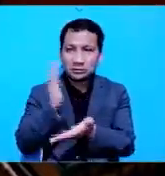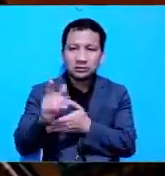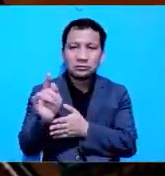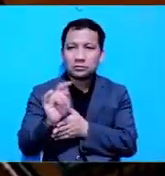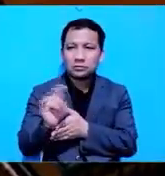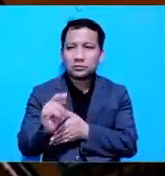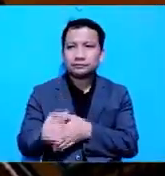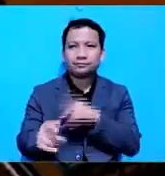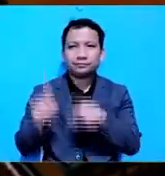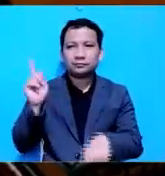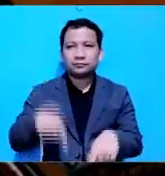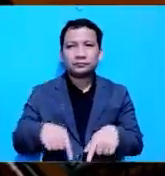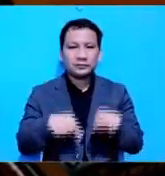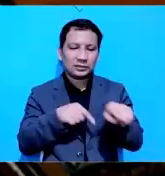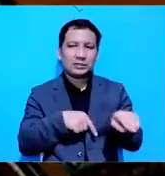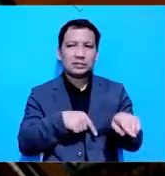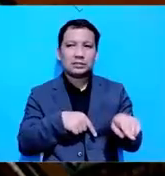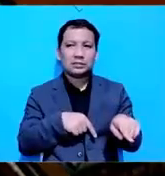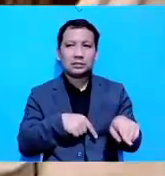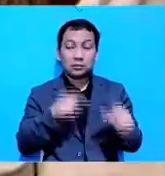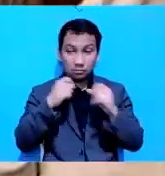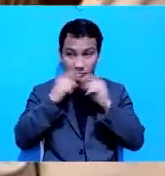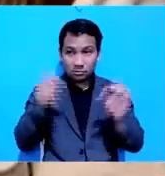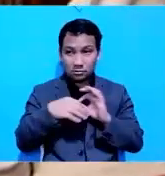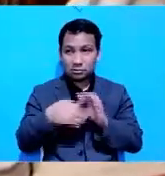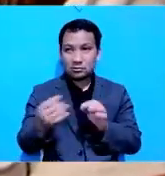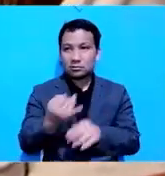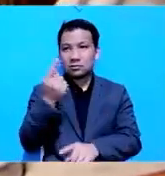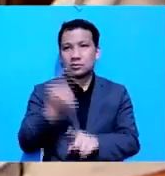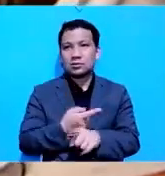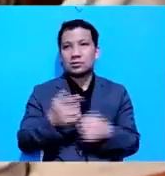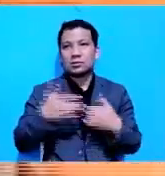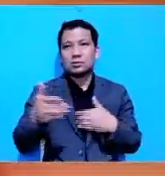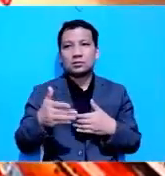hindi kiklik to. Nagulat na lang ako, mga ilang months, nagkiklik po siya.